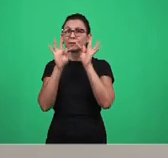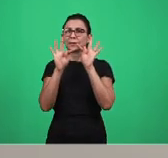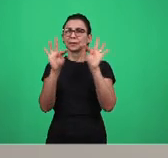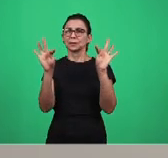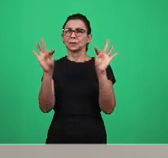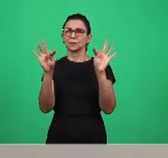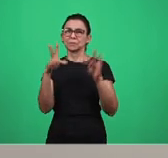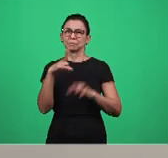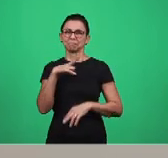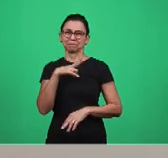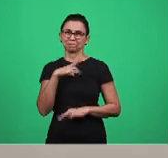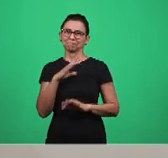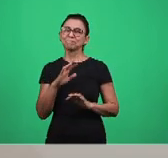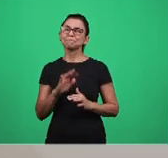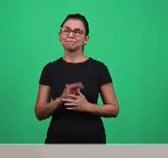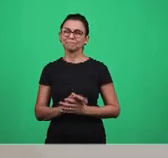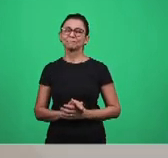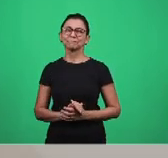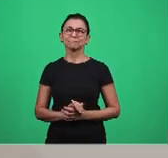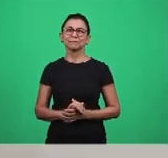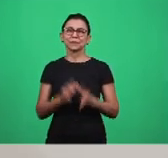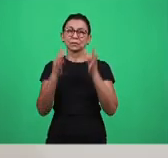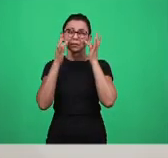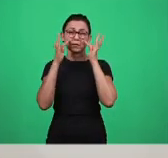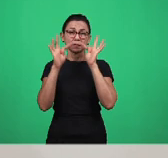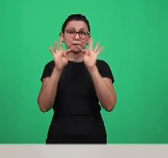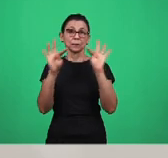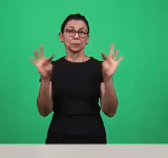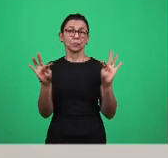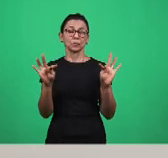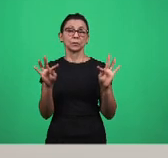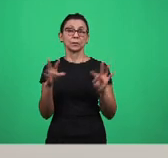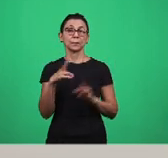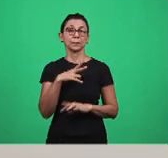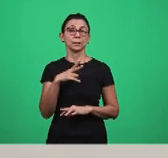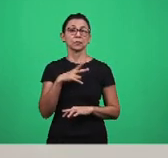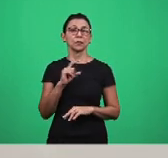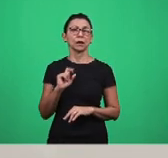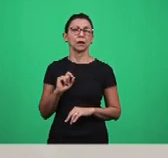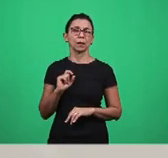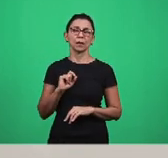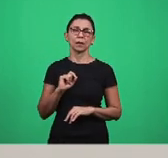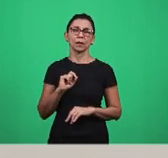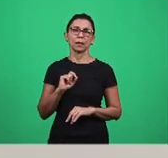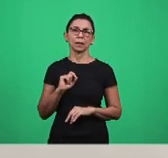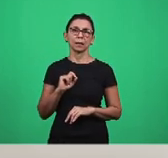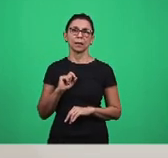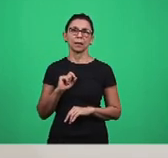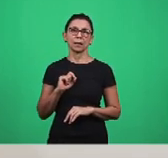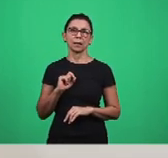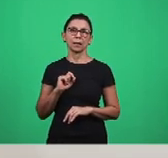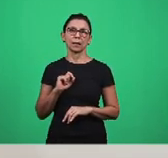frères, c'est intéressant. Par exemple, dans le cas